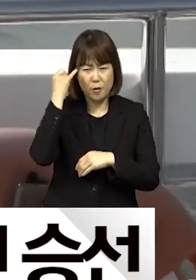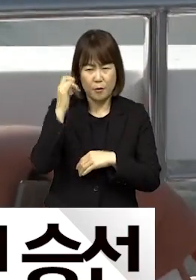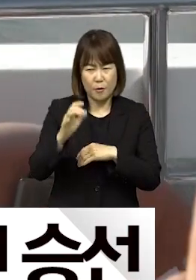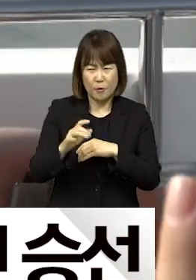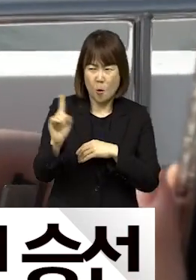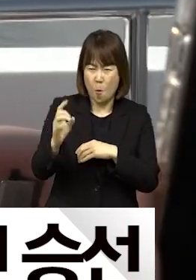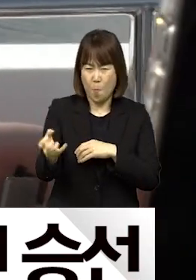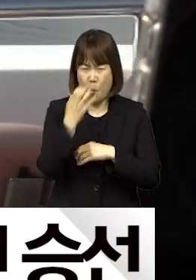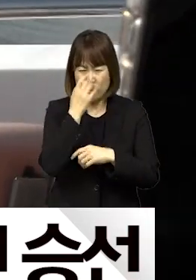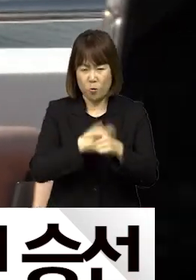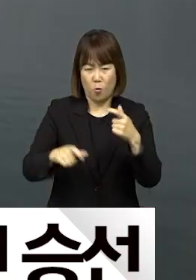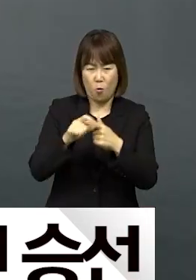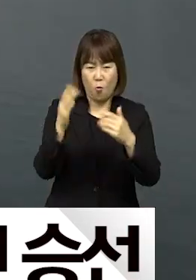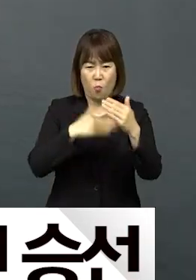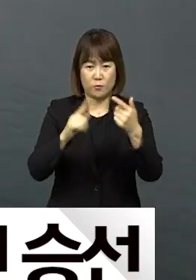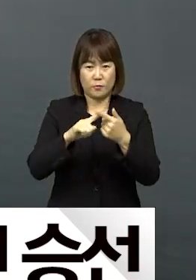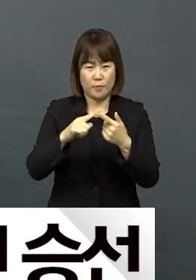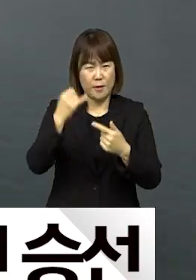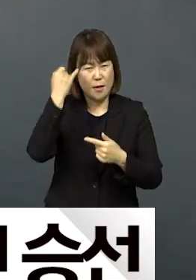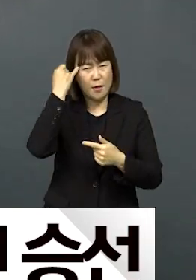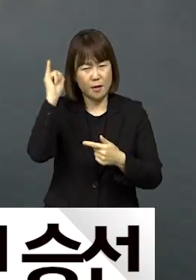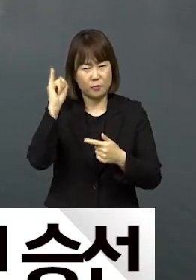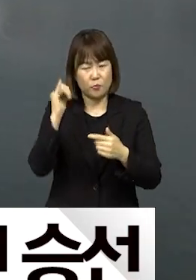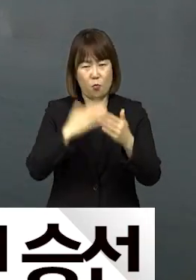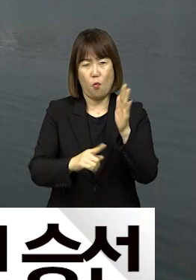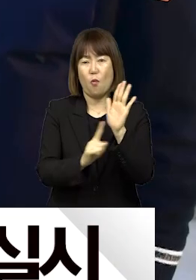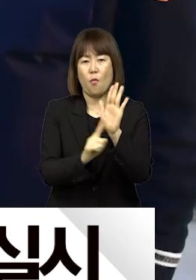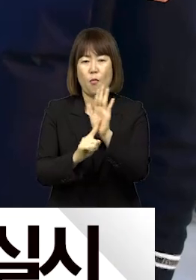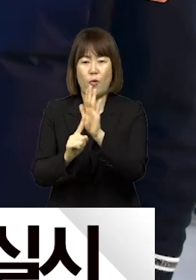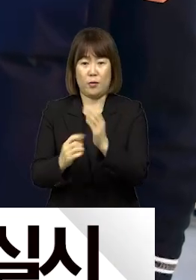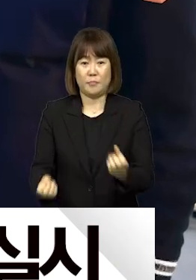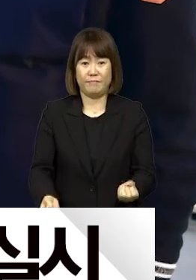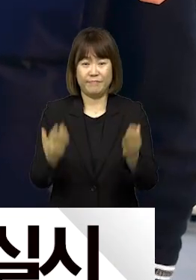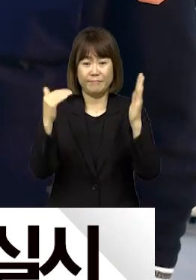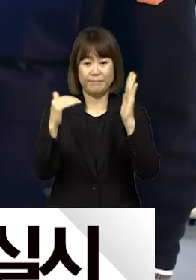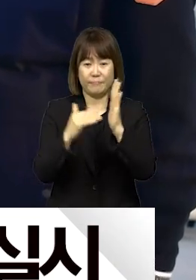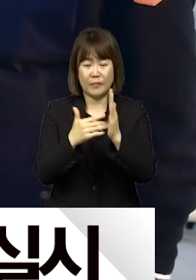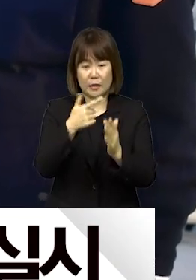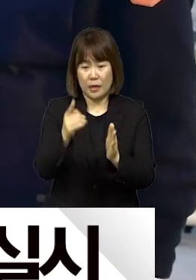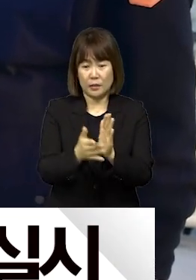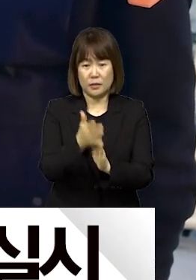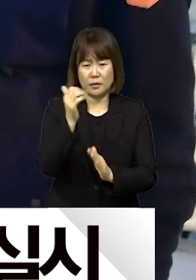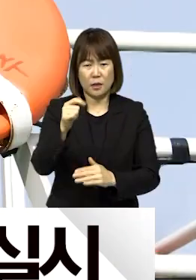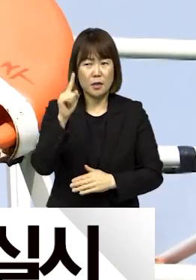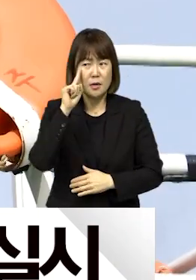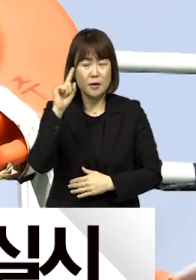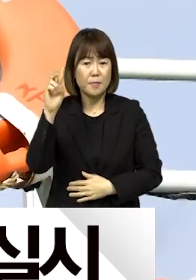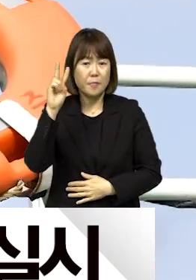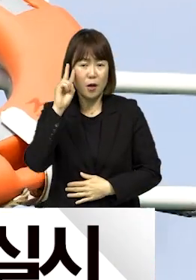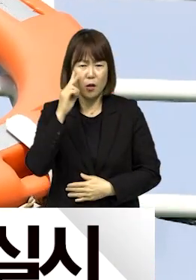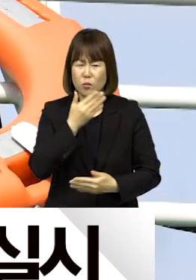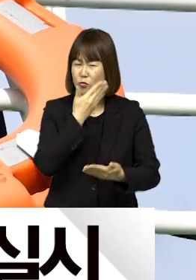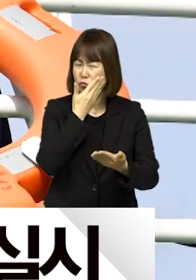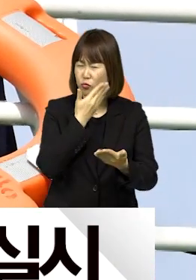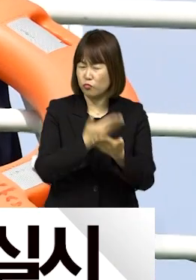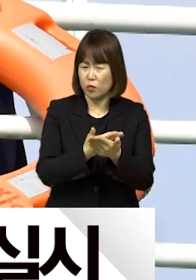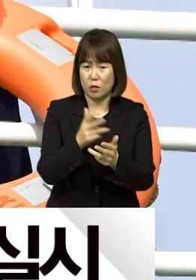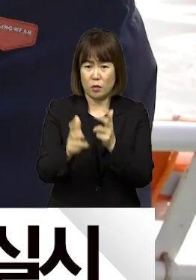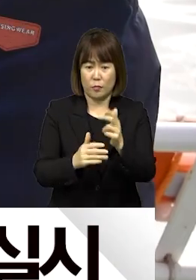발굴을 위해 공무원 아이디어 공모전을 실시했습니다 또한 나동현 양산시장은 1박 2일